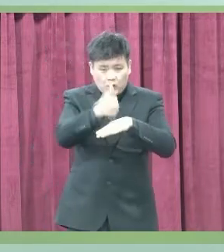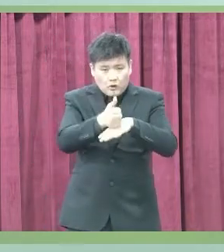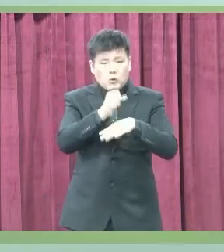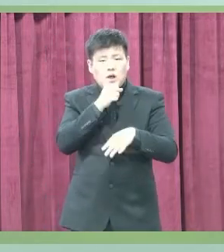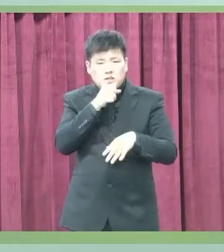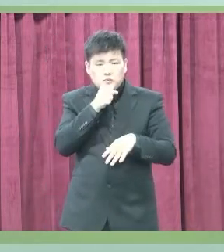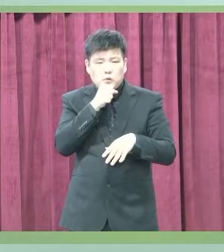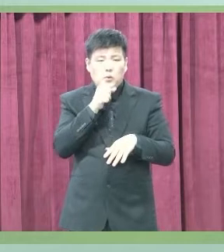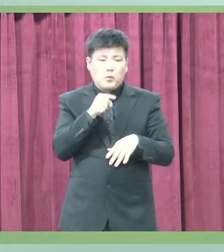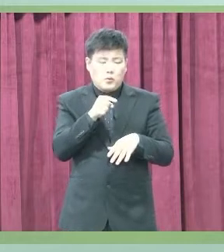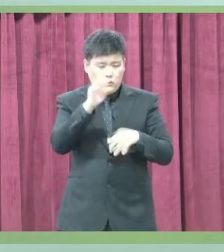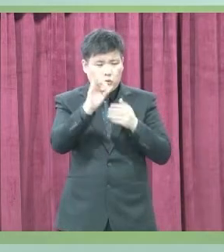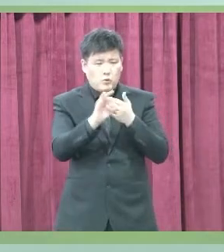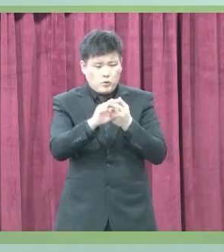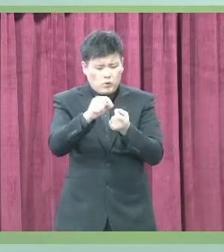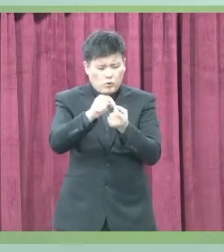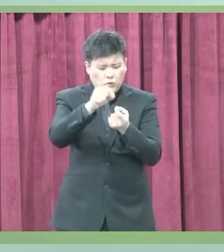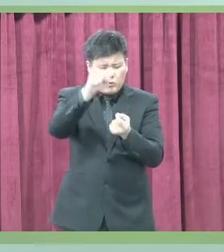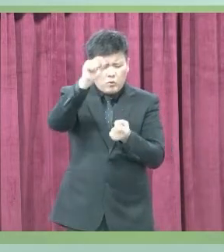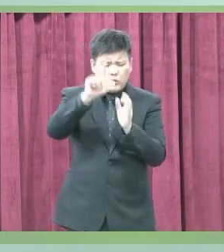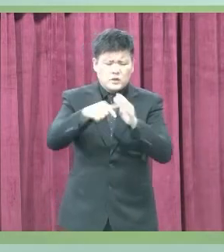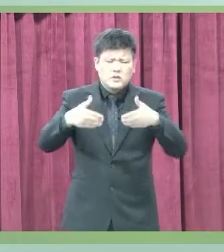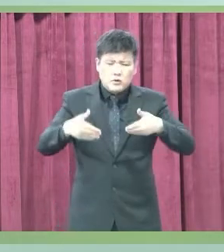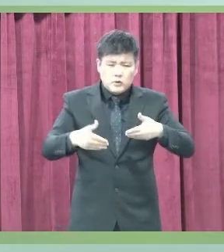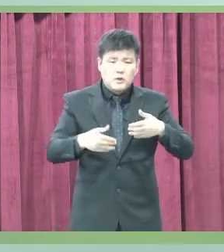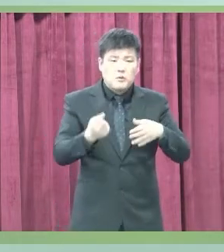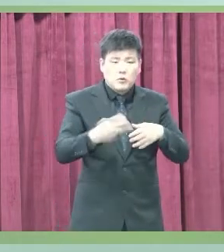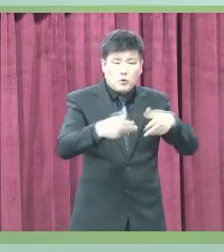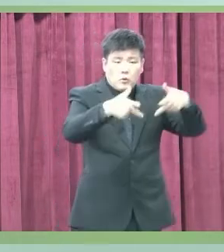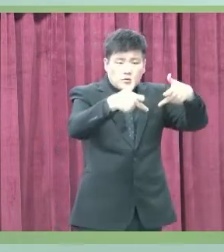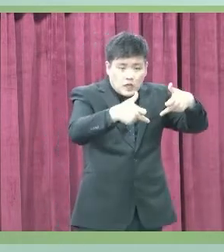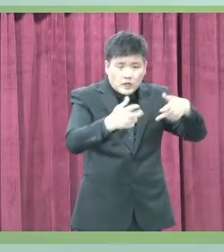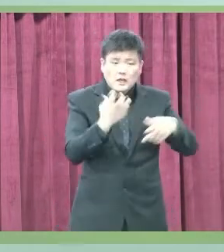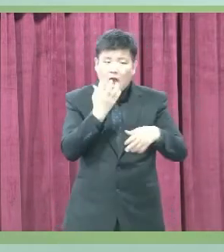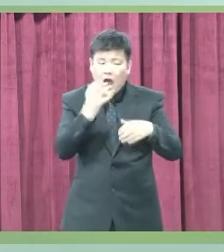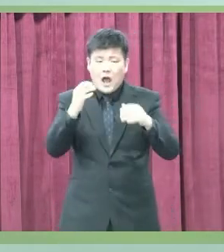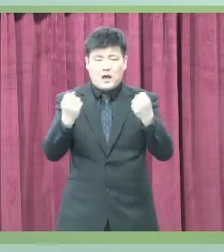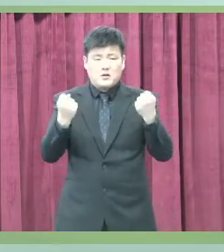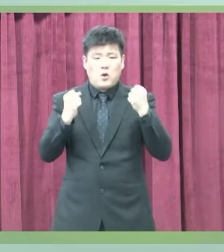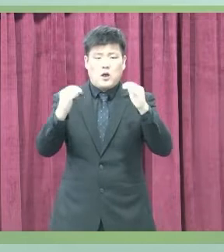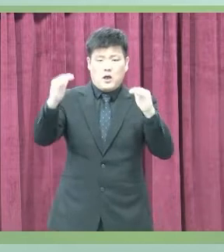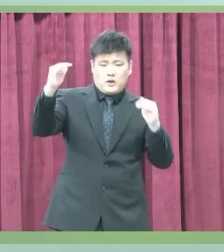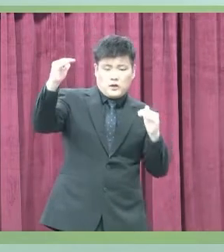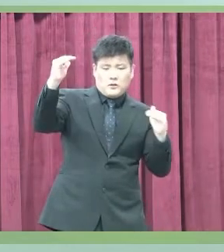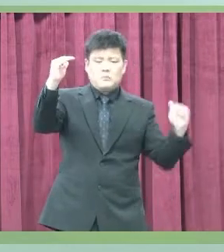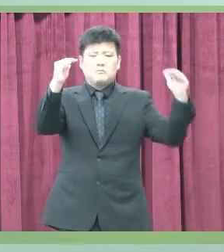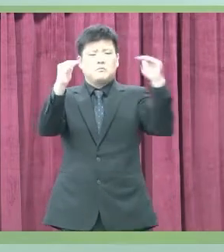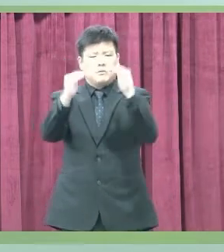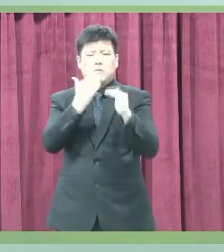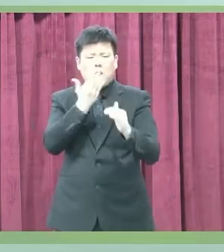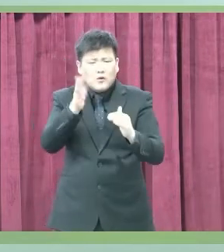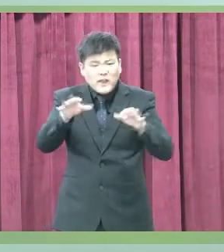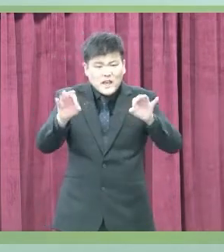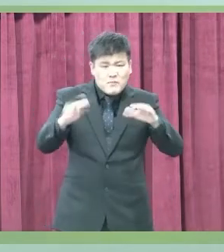대한 지표죠. 그 다음에 장애인과 비장애인의 건강 격차가 해소되겠죠. 그러나 이거는 아웃컴 지표로서 금방